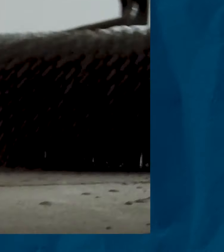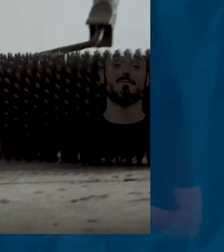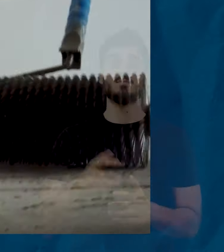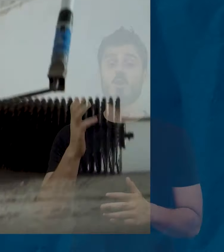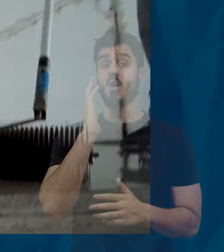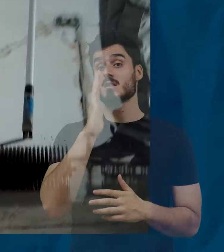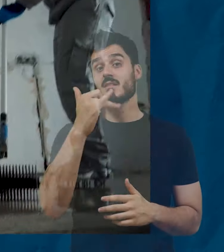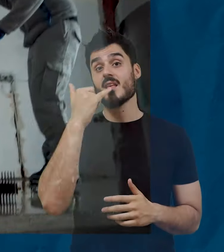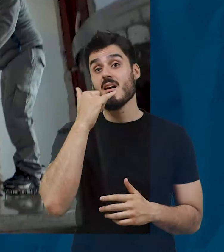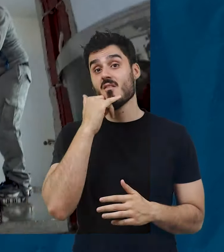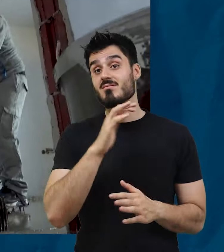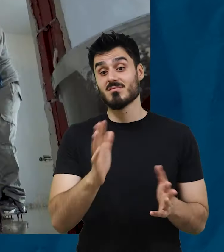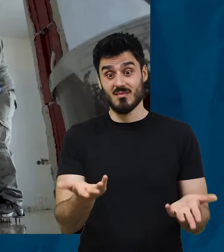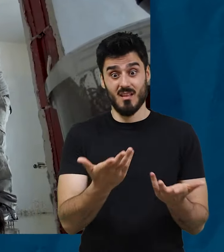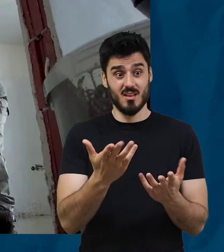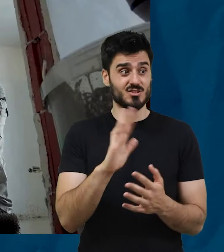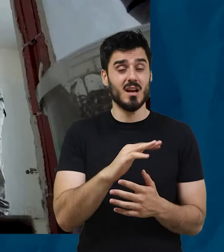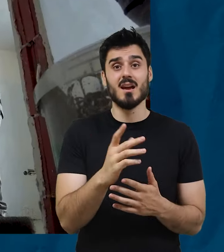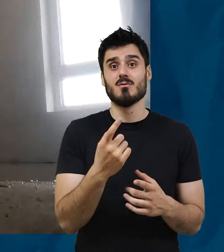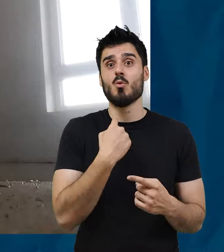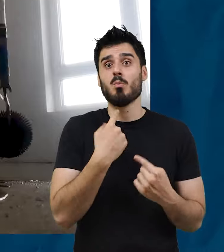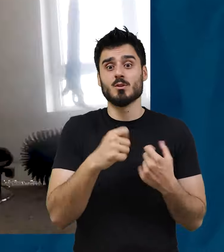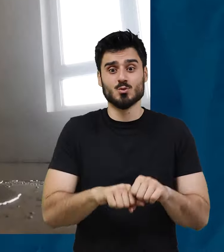Ще отиде телефона, момиче.